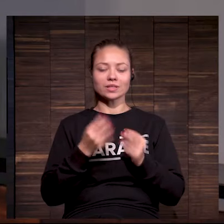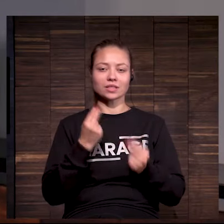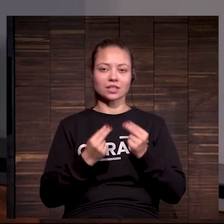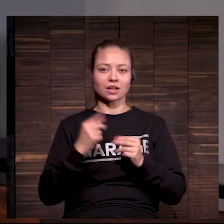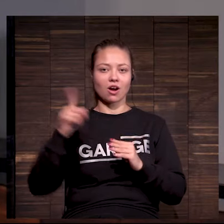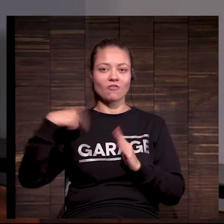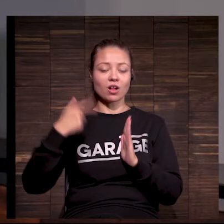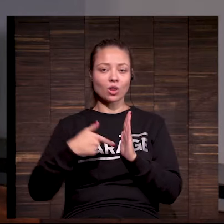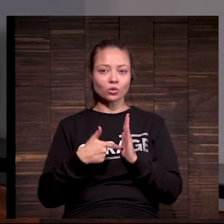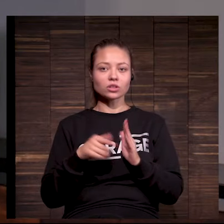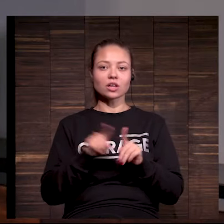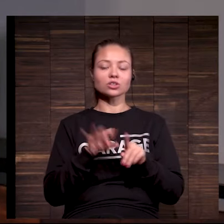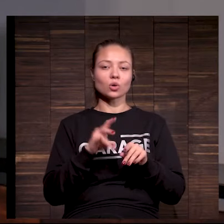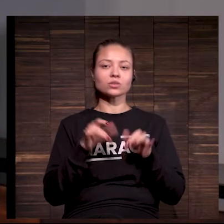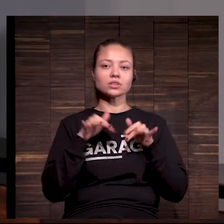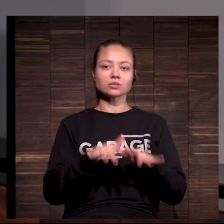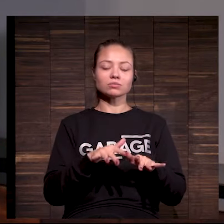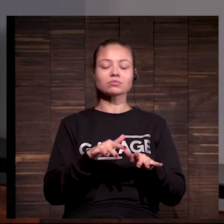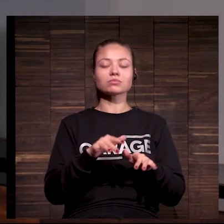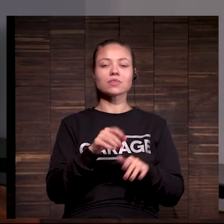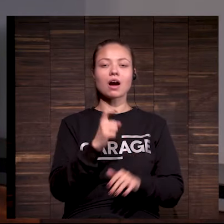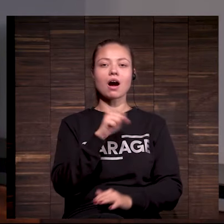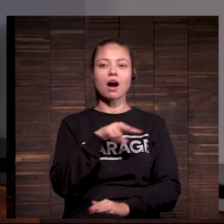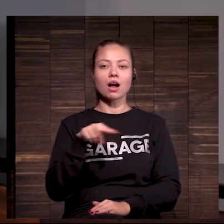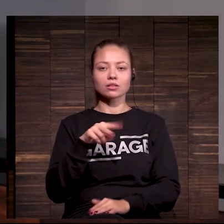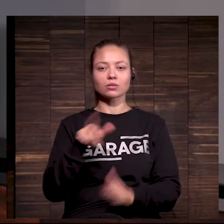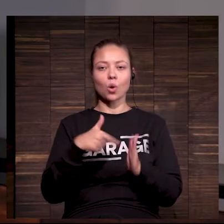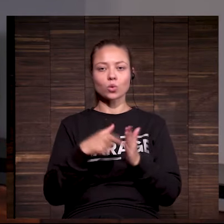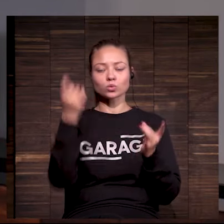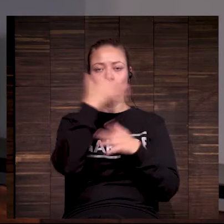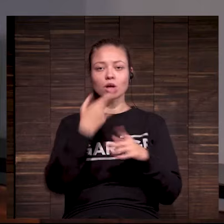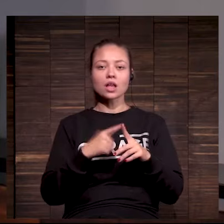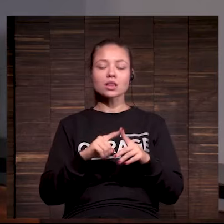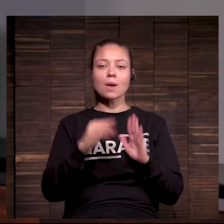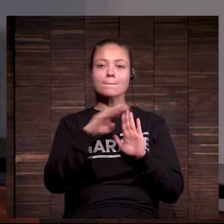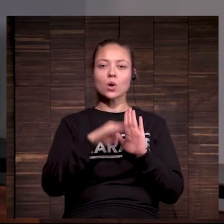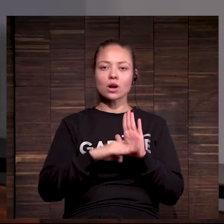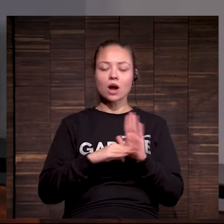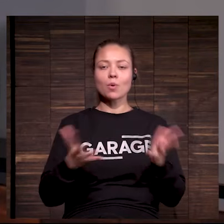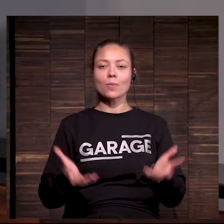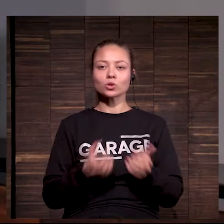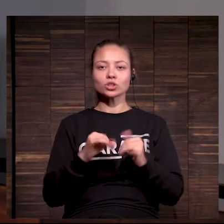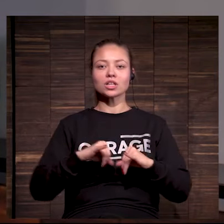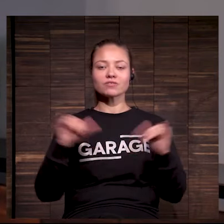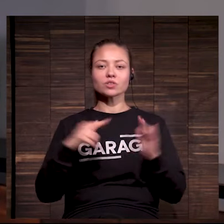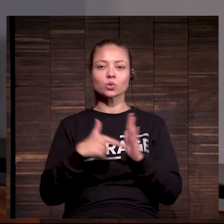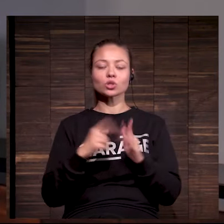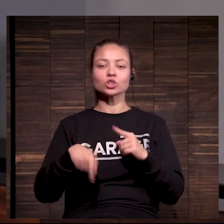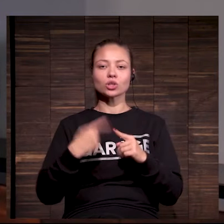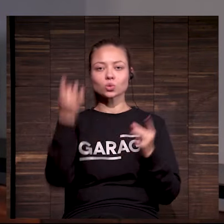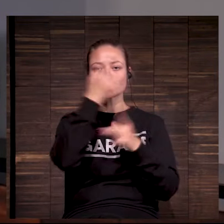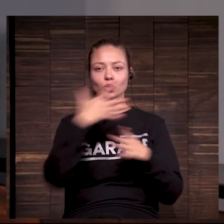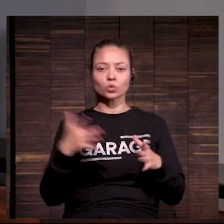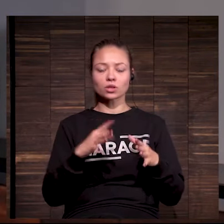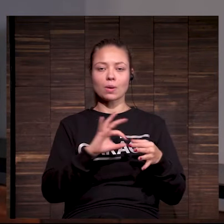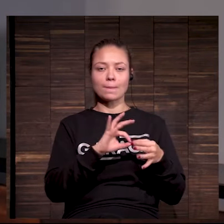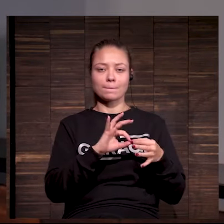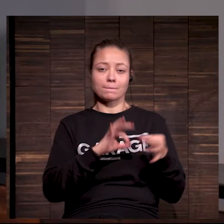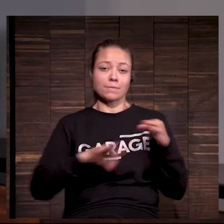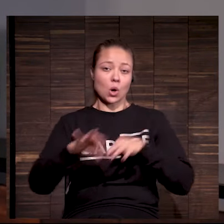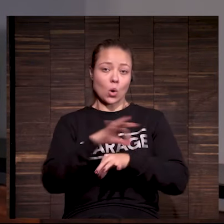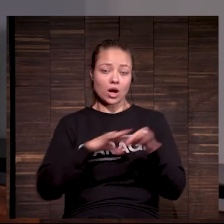культуры это программа поддержки и развития города через культурные проекты и сегодня это будет